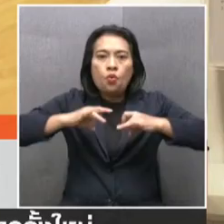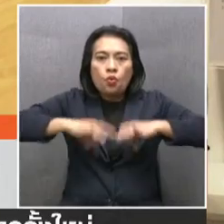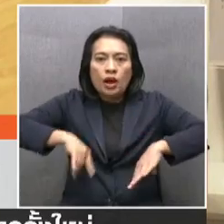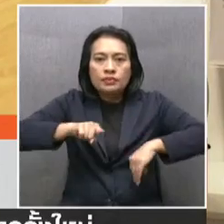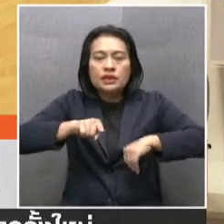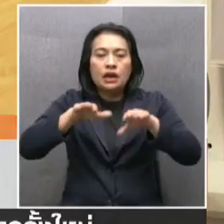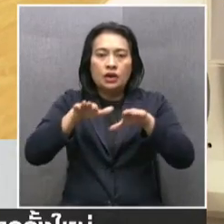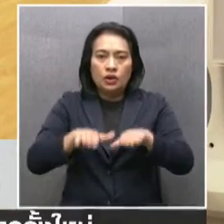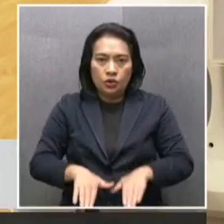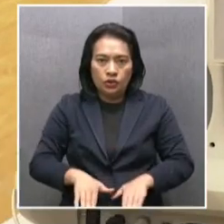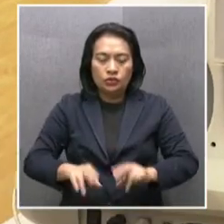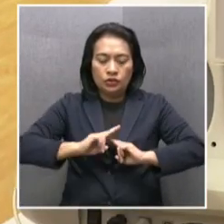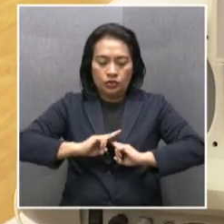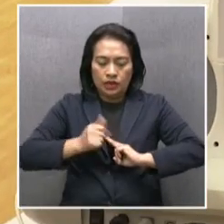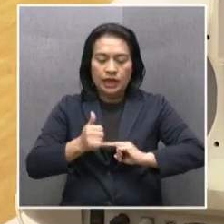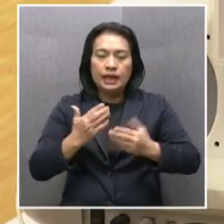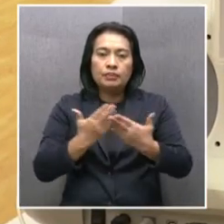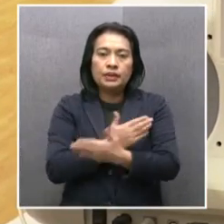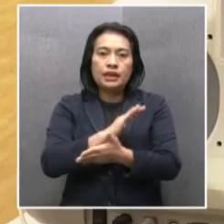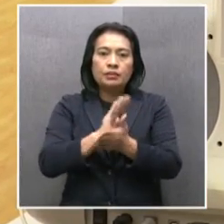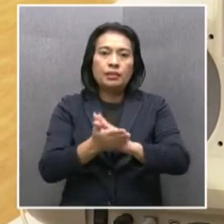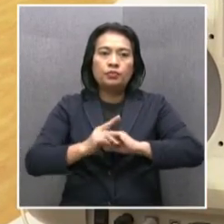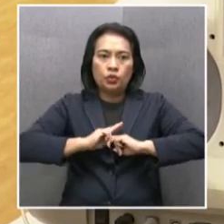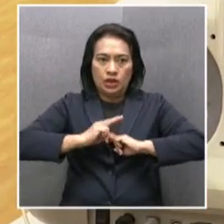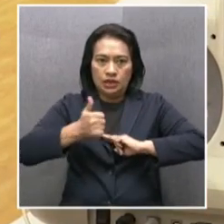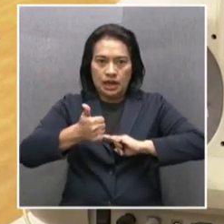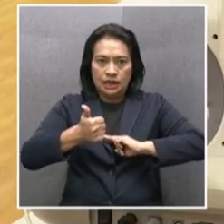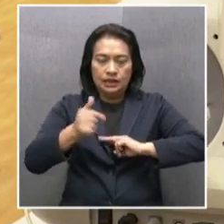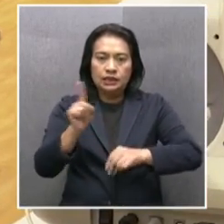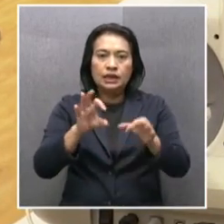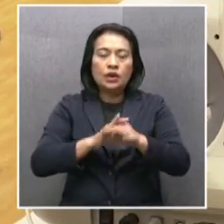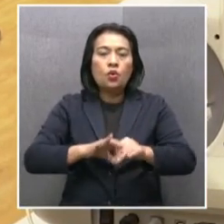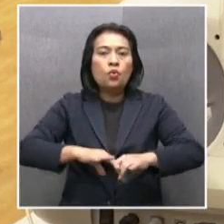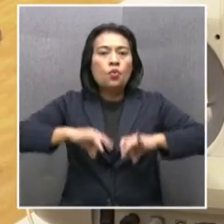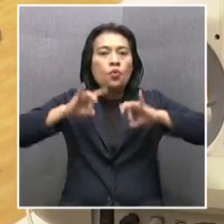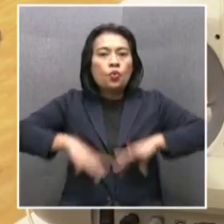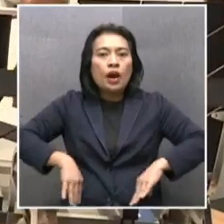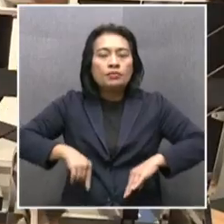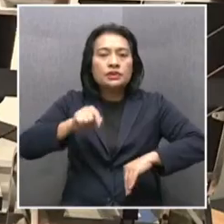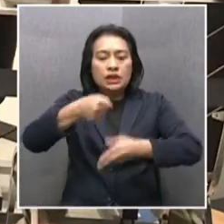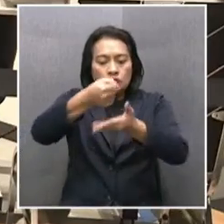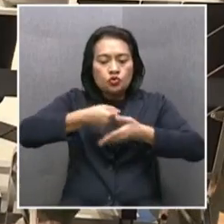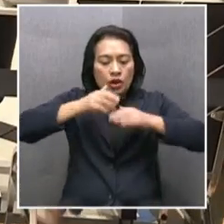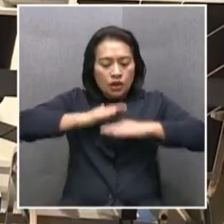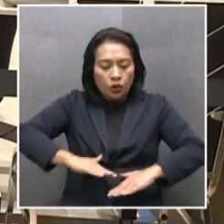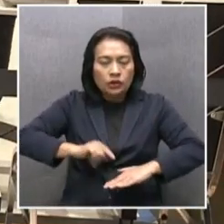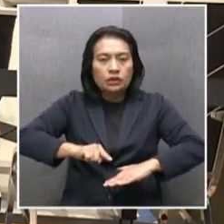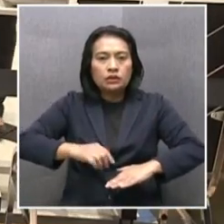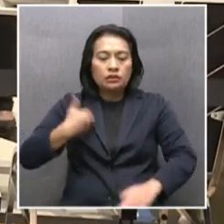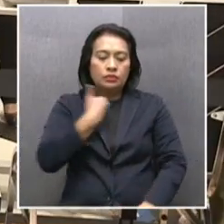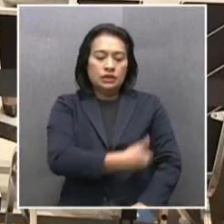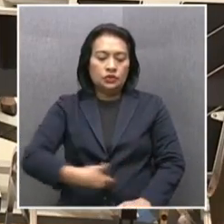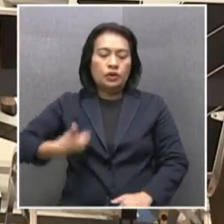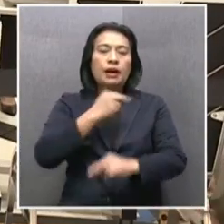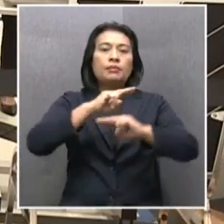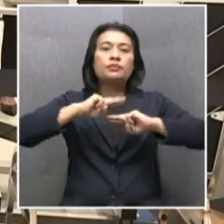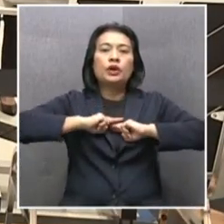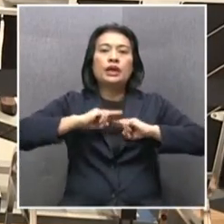พฤติกรรมของเราเองปรับเปลี่ยนพฤติกรรมค่ะลดความเสี่ยงตั้งแต่วันนี้จะได้มีส่วนช่วยป้องกันสุขภาพในอนาคตนั่นเอง